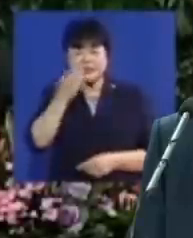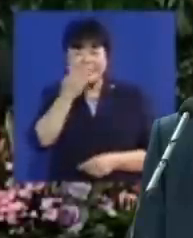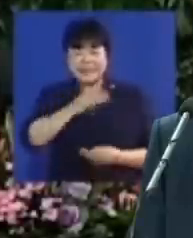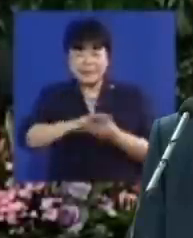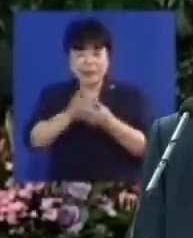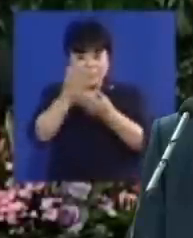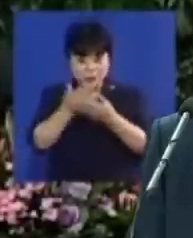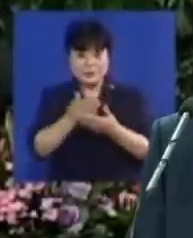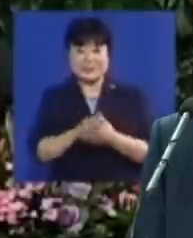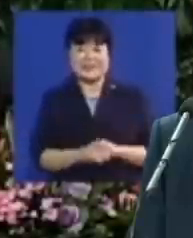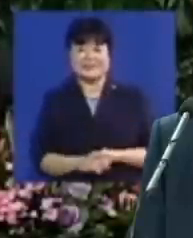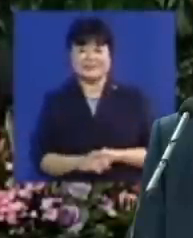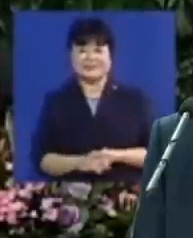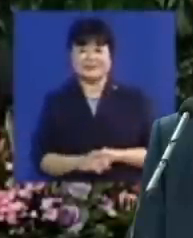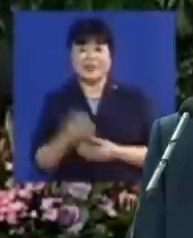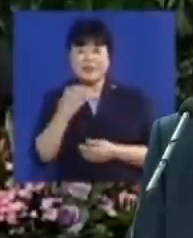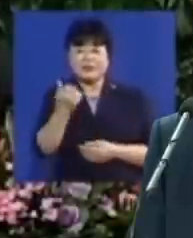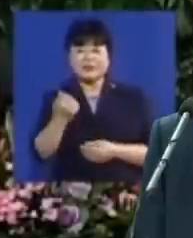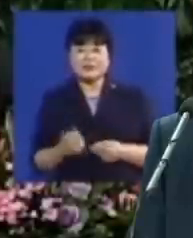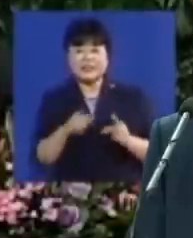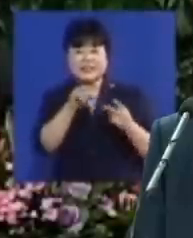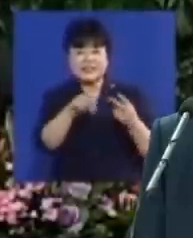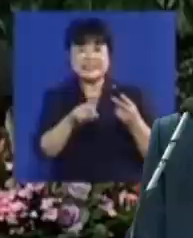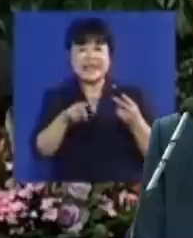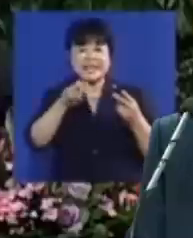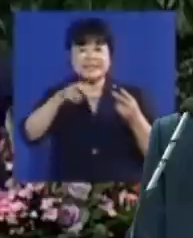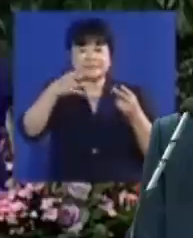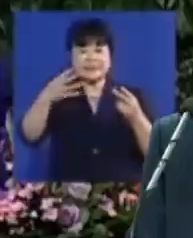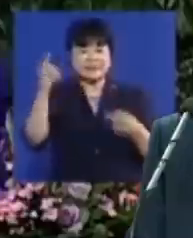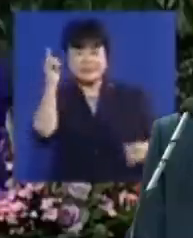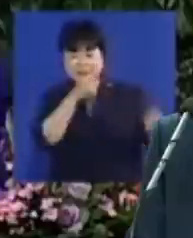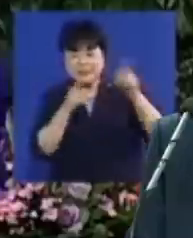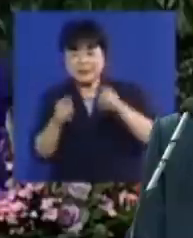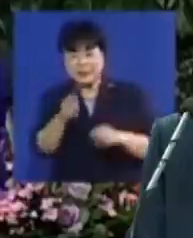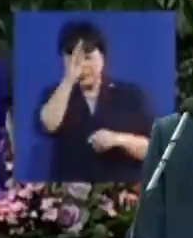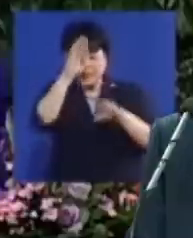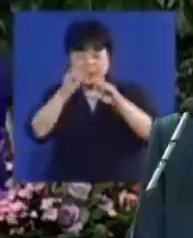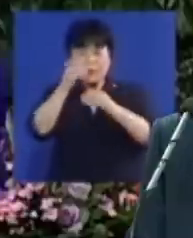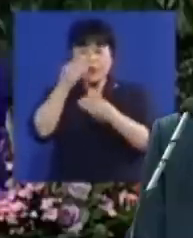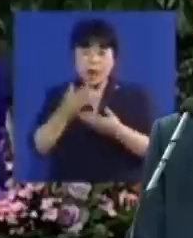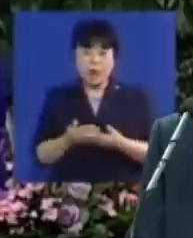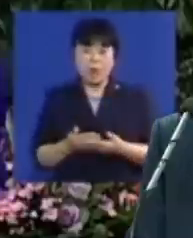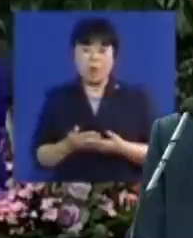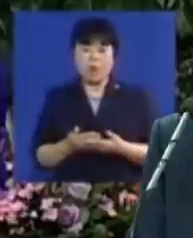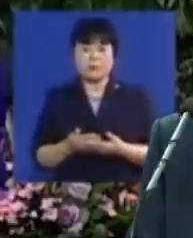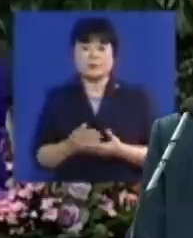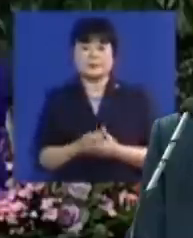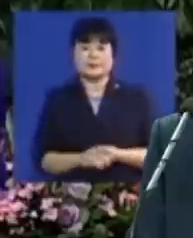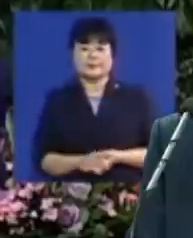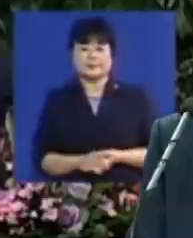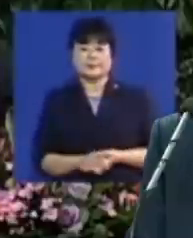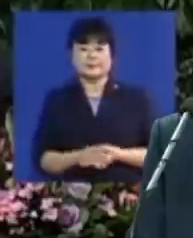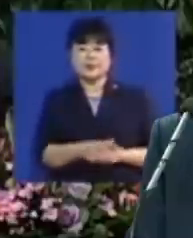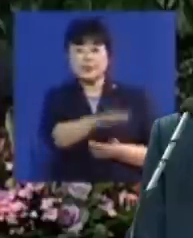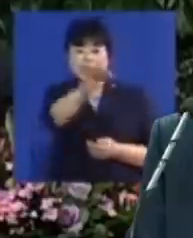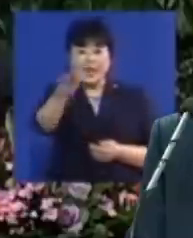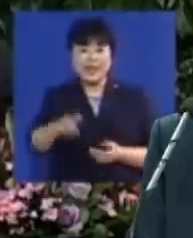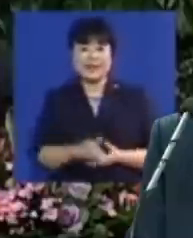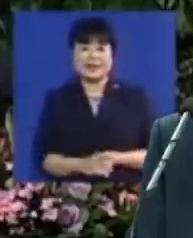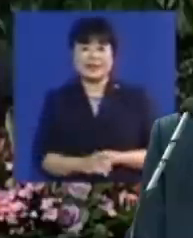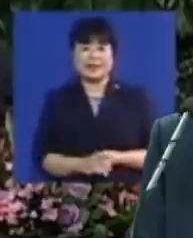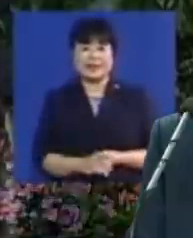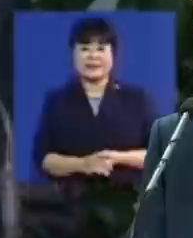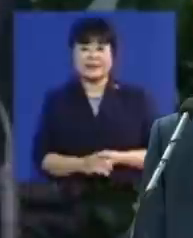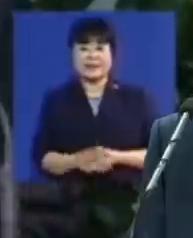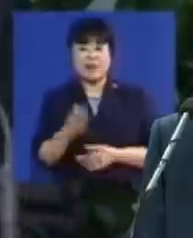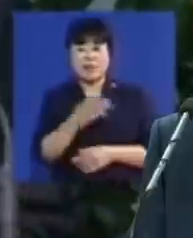것입니다. 베드로전서 2장 24절에 그가 채찍에 맞음으로 너희는 나음을 얻었나니라. 우리가